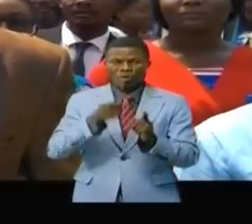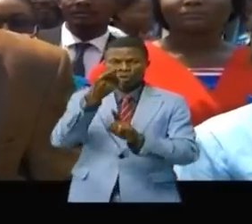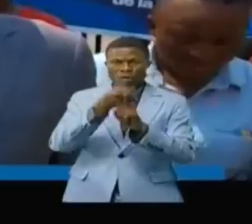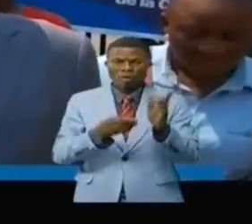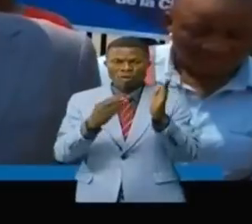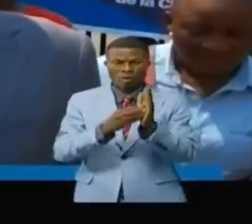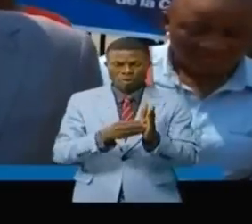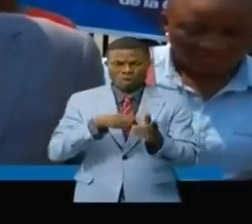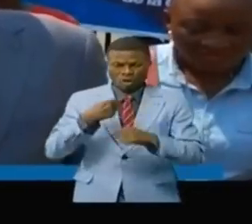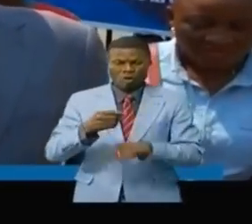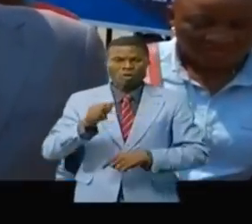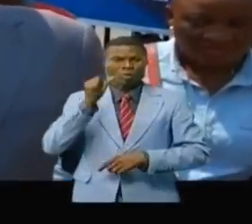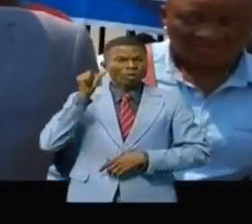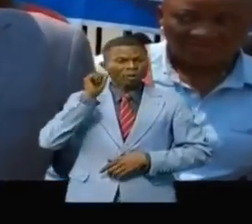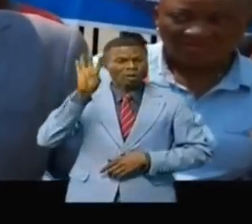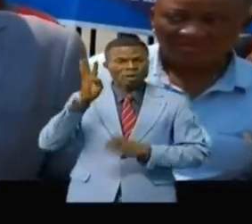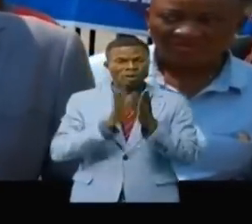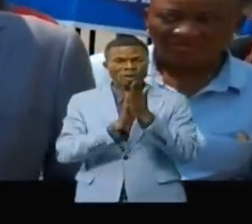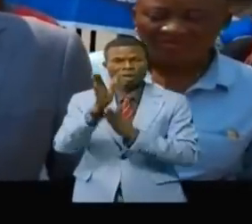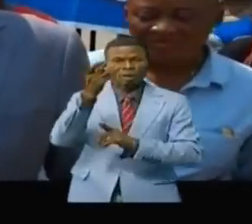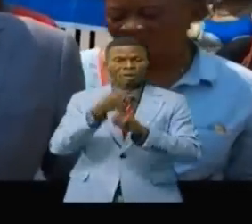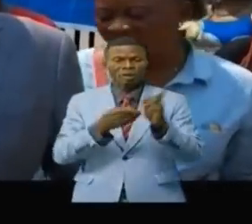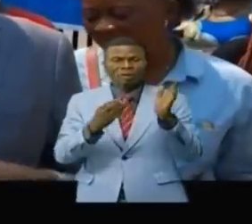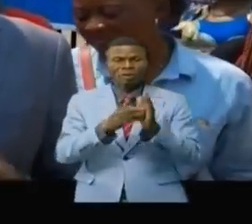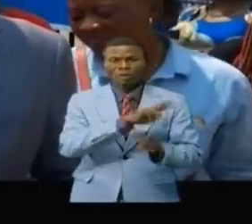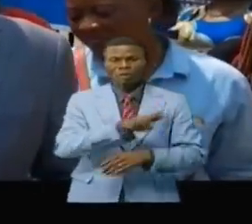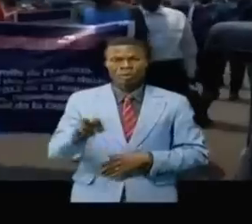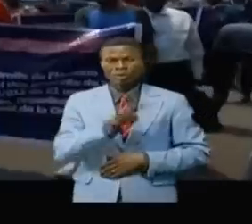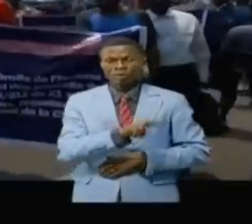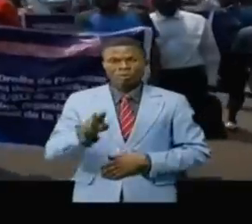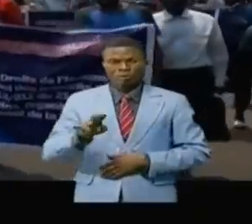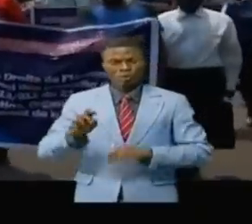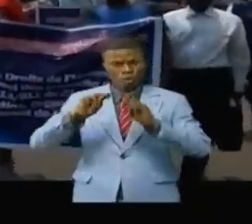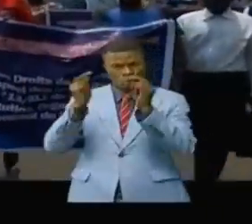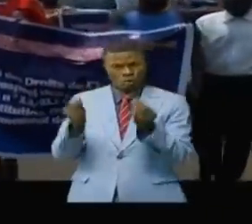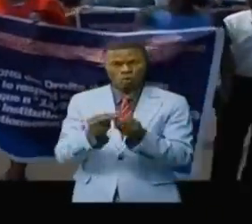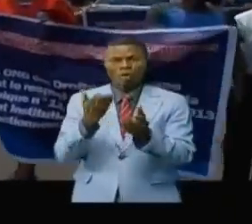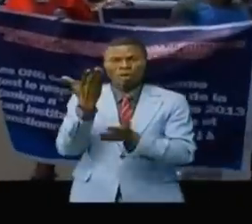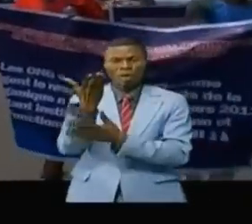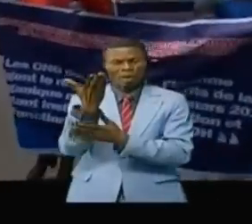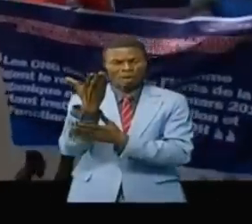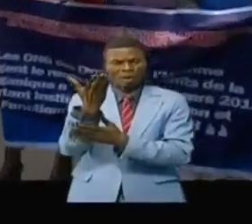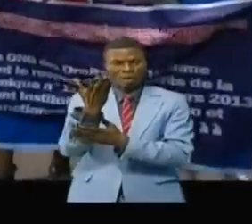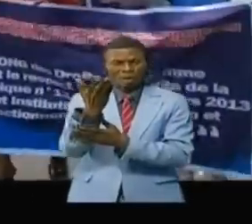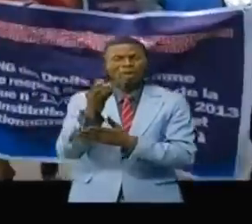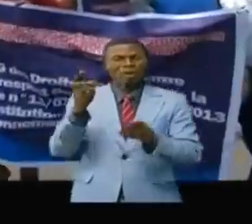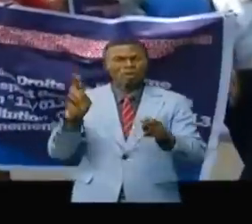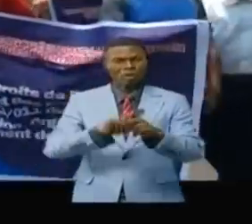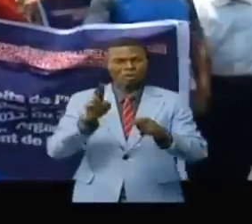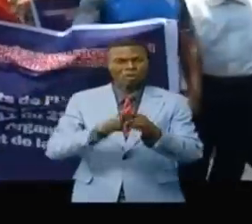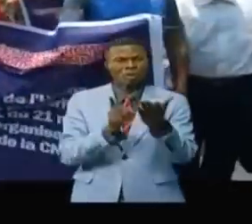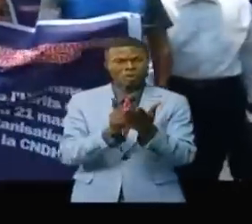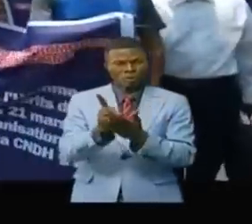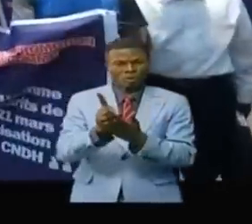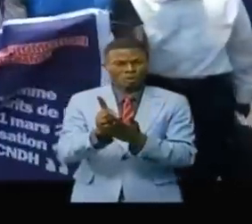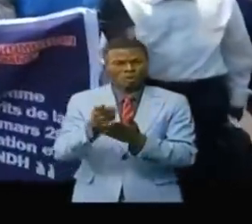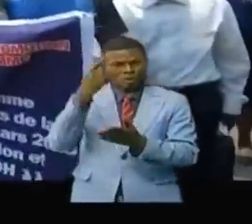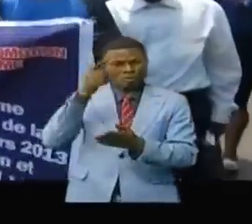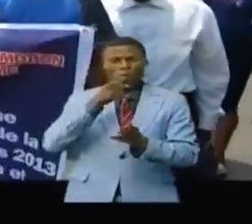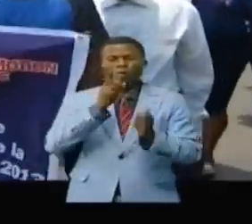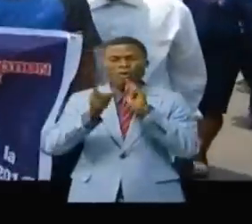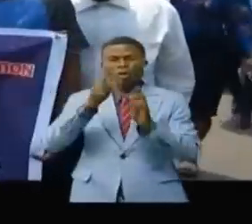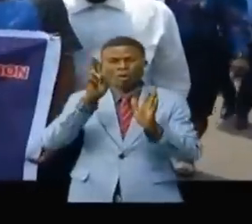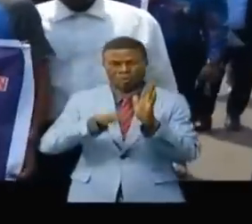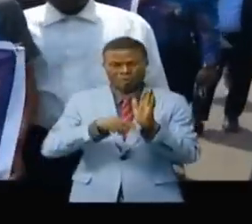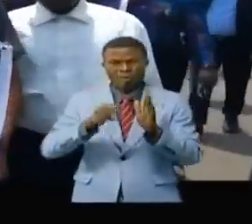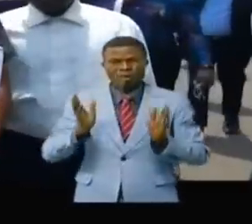qui a eu lieu ce jeudi, 15 septembre 2022, ces organisations ont lancé un message mettant en exergue ces droits à l'endroit des parlementaires.